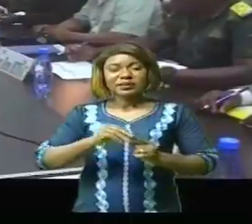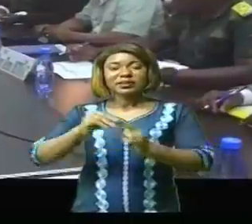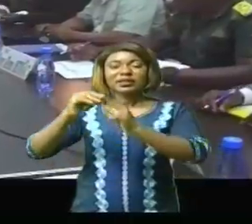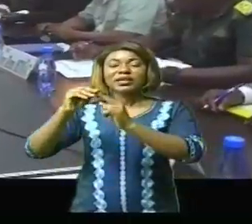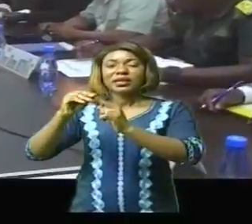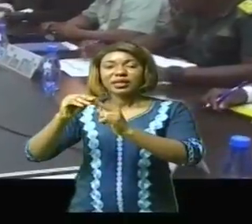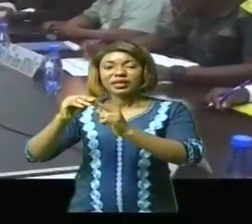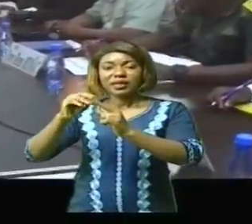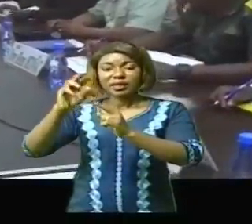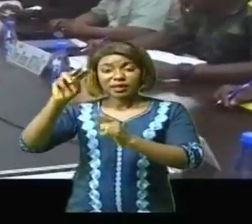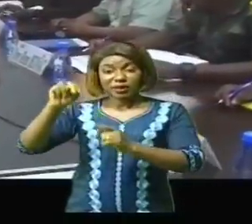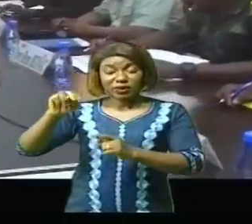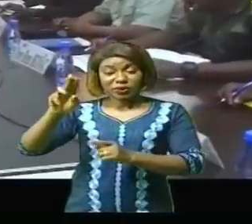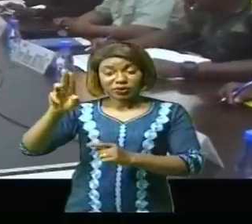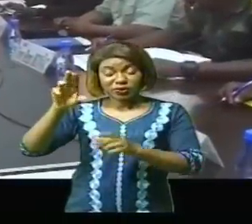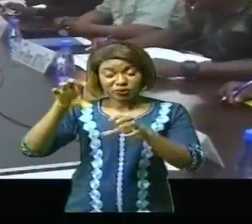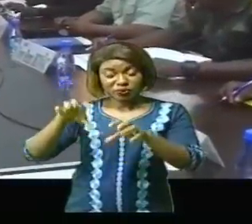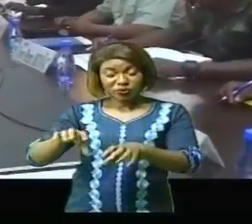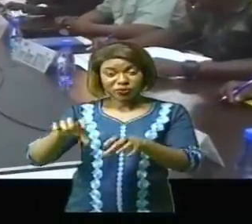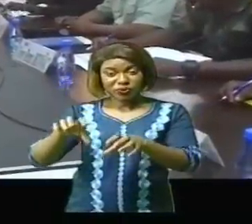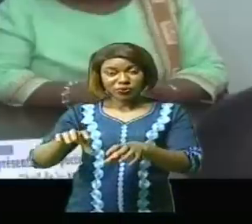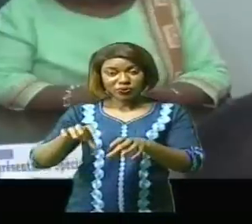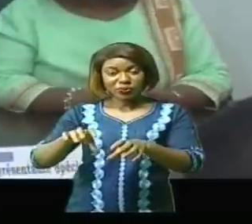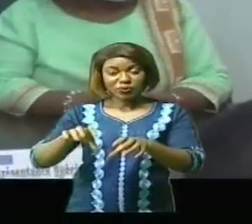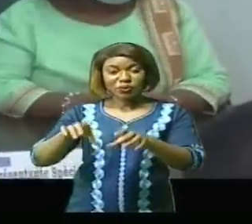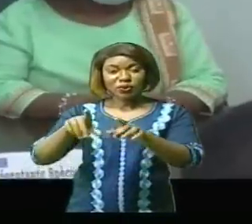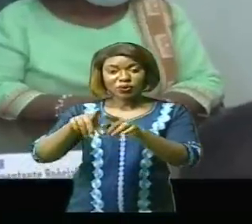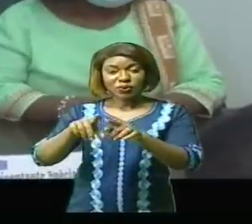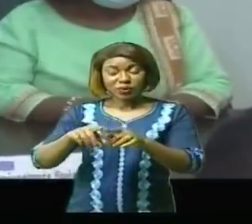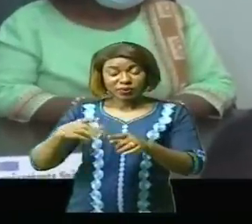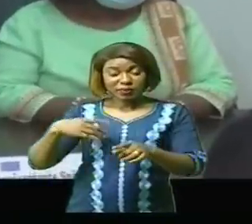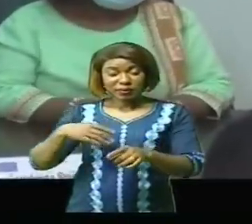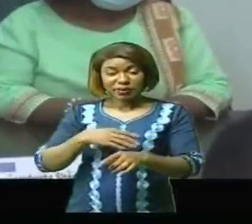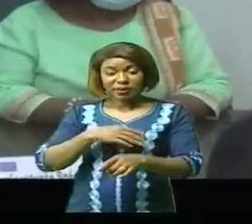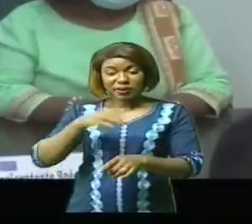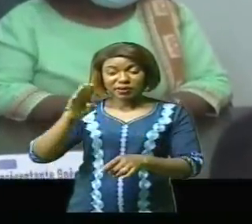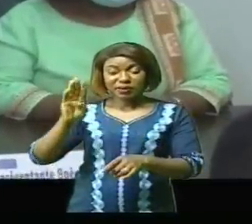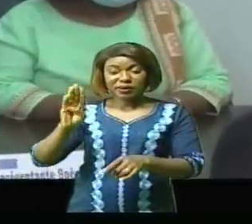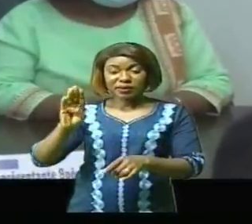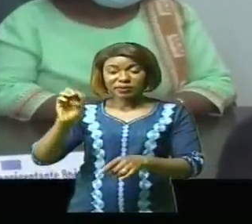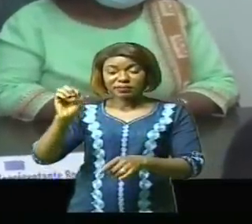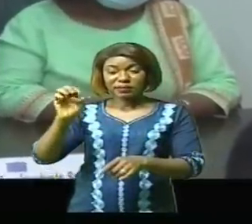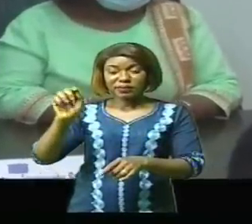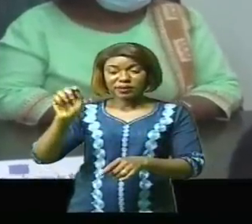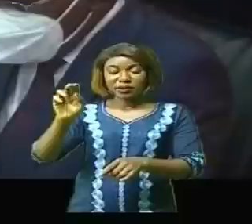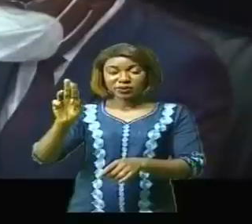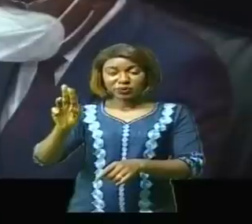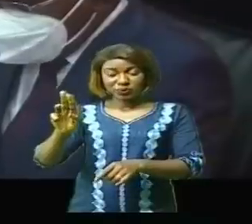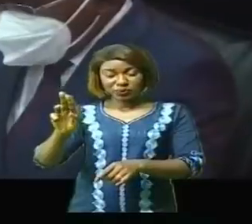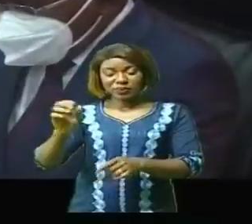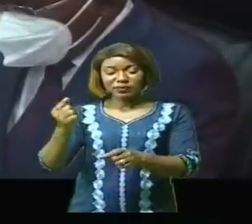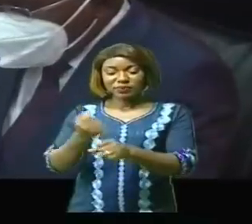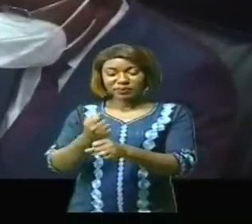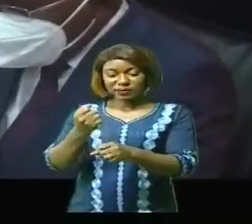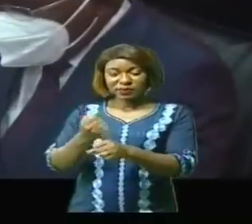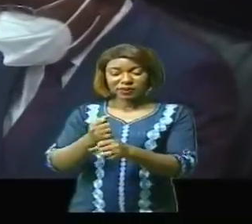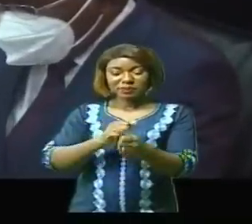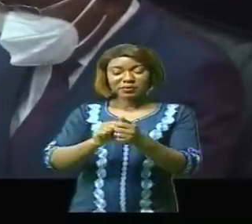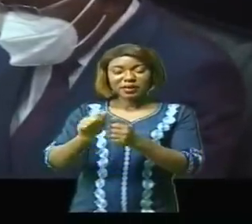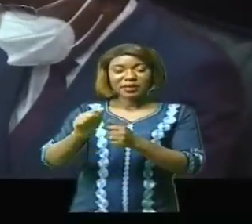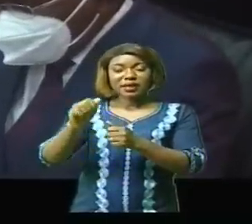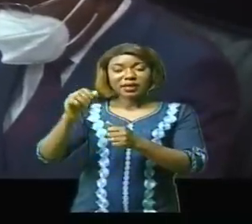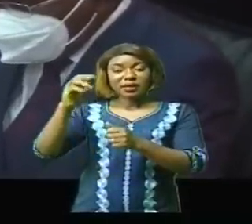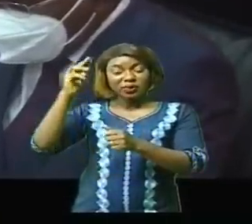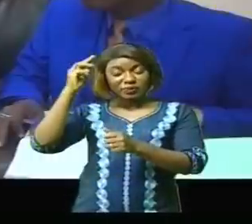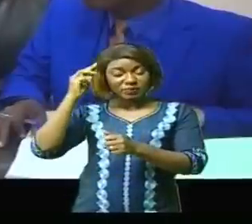en RDC, chef de la MONUSCO, Madame Bintou Keïta, a été reçue en séance de travail par le ministre de la